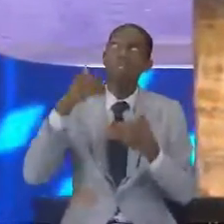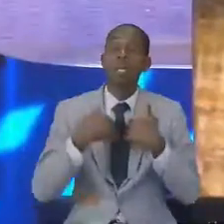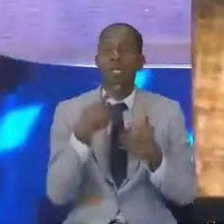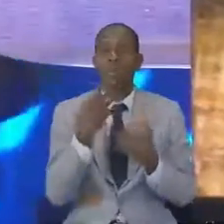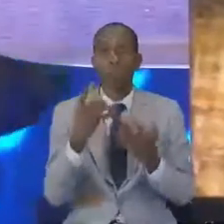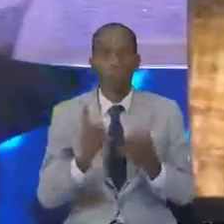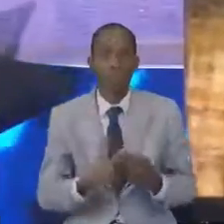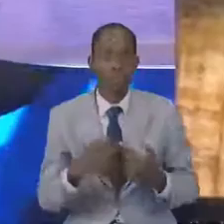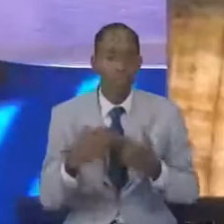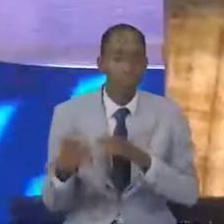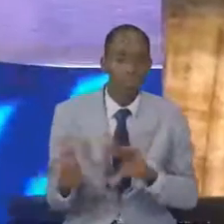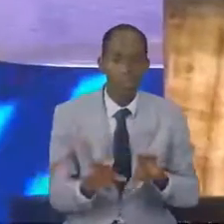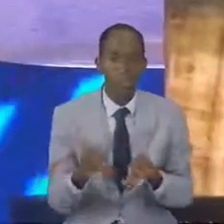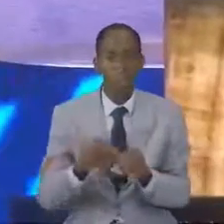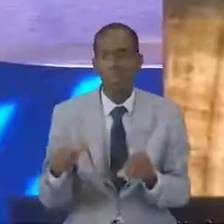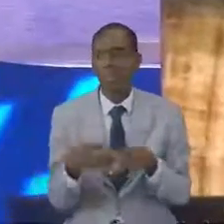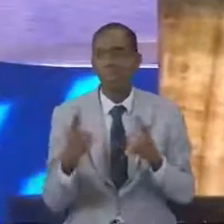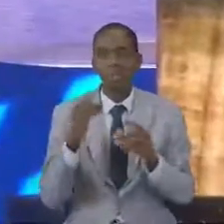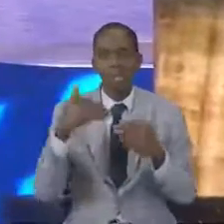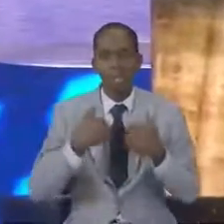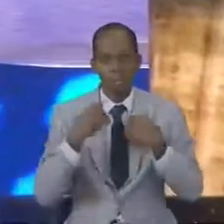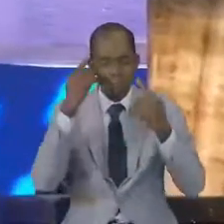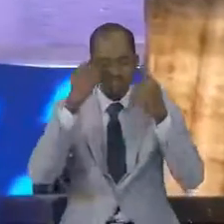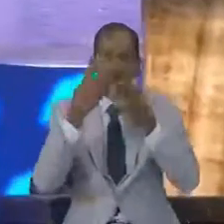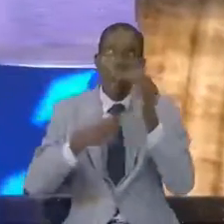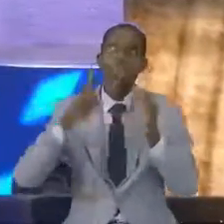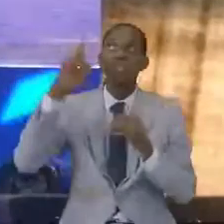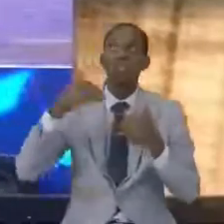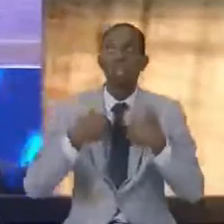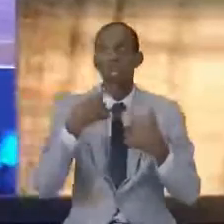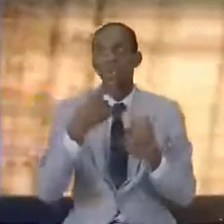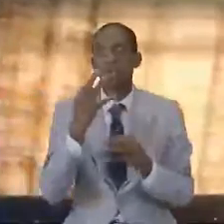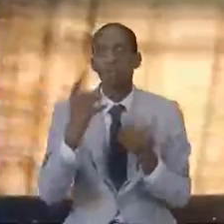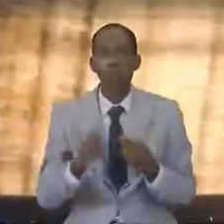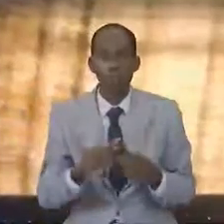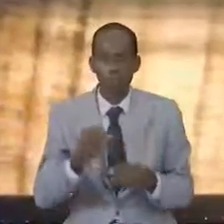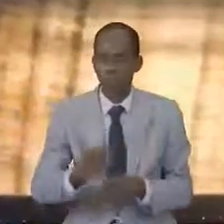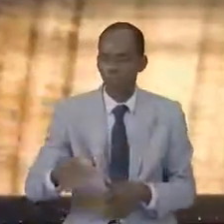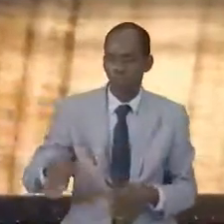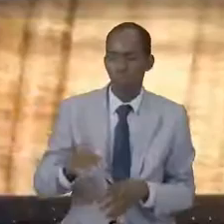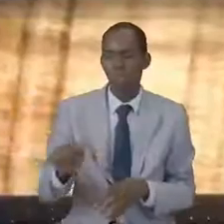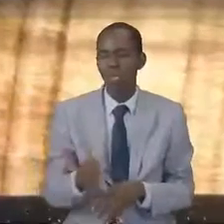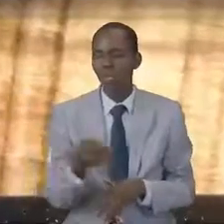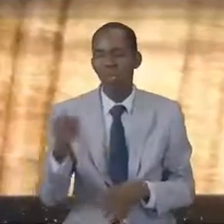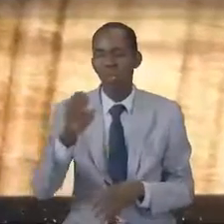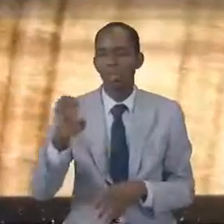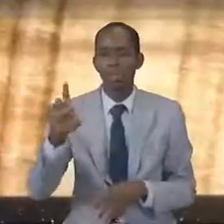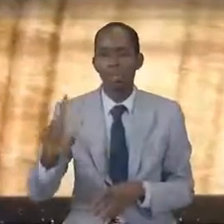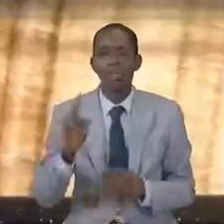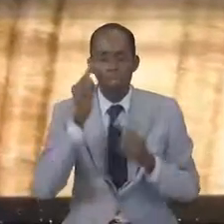comprendre ce qu'il dit si vous voulez agir d'une manière d'une autre considère ce qu'il a dit vous voulez semer une semence